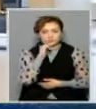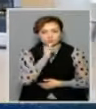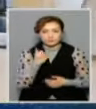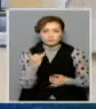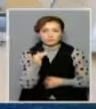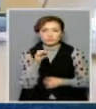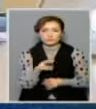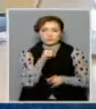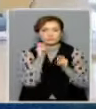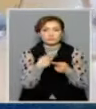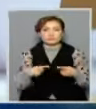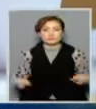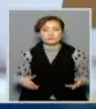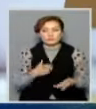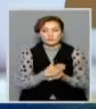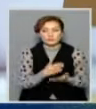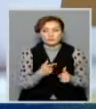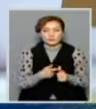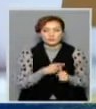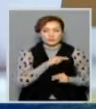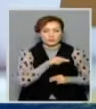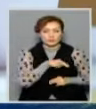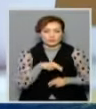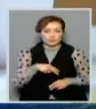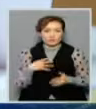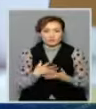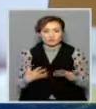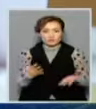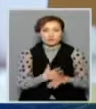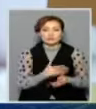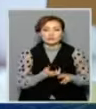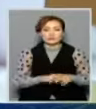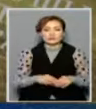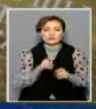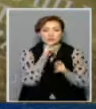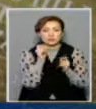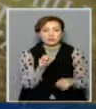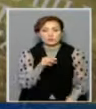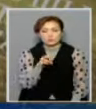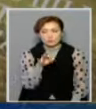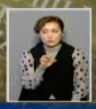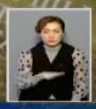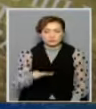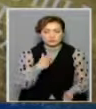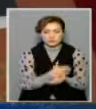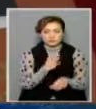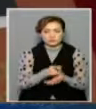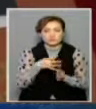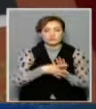Кадыр Жусуп награжден многочисленными наградами и медалями различных степеней. Является почетным гражданином Атырауской области.